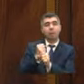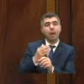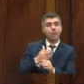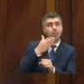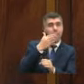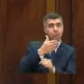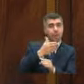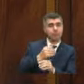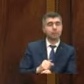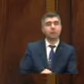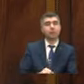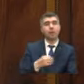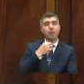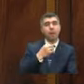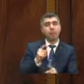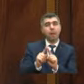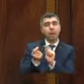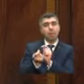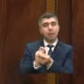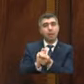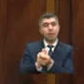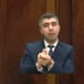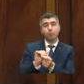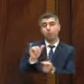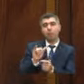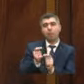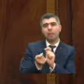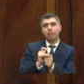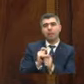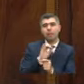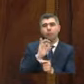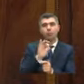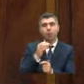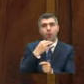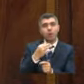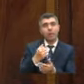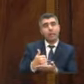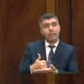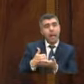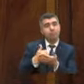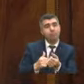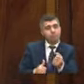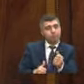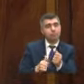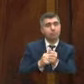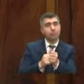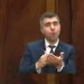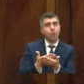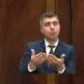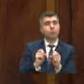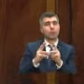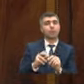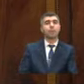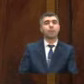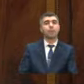البعض قال هذه الأولويات يجب أن نغيرها، أنا ما عرفتش إيش غادي نغير فيها. أقول أولوية مواصلة دعم السياسة الاجتماعية، ما بقيتش بغيت أقول الأولوية،